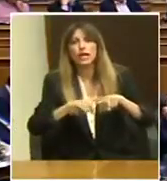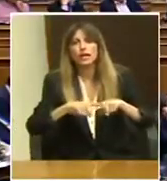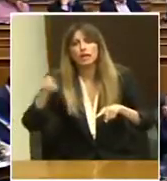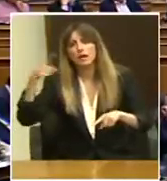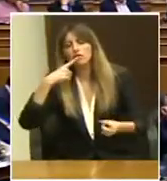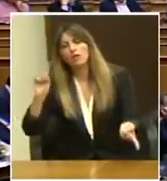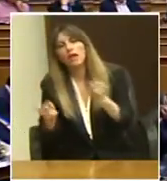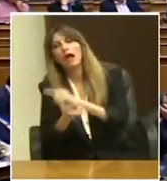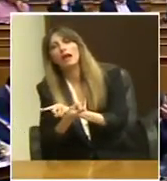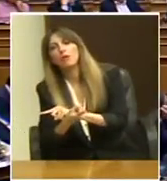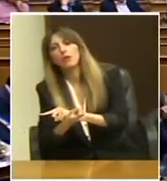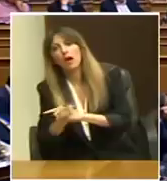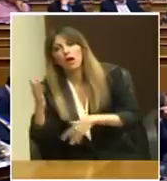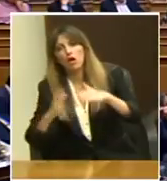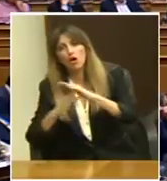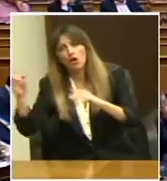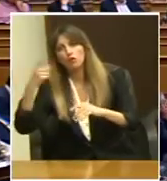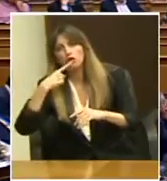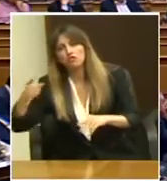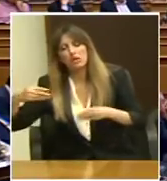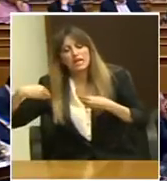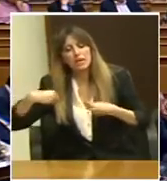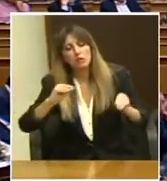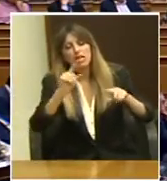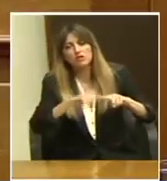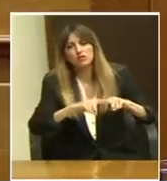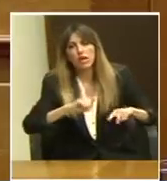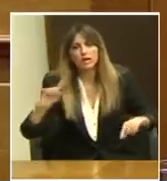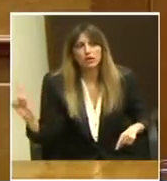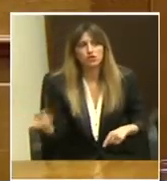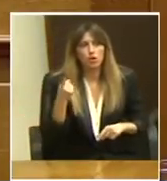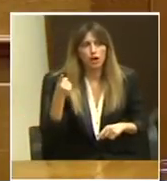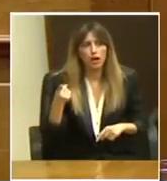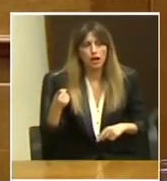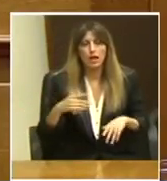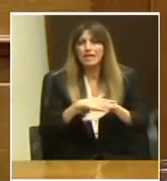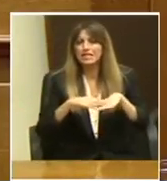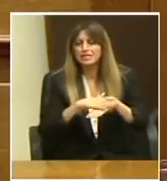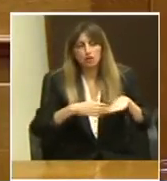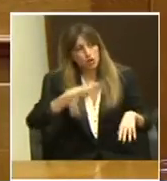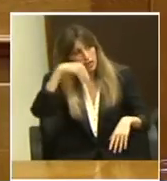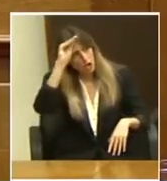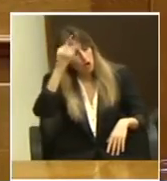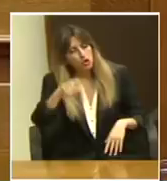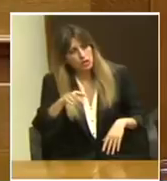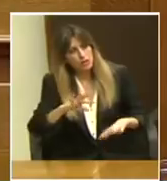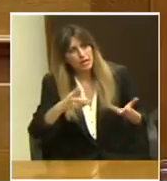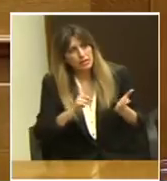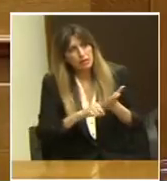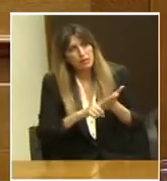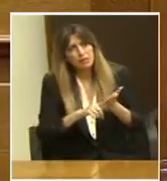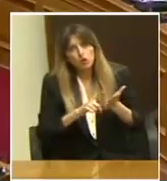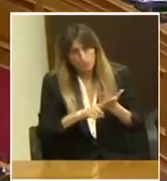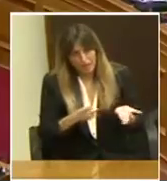τους παραδίδουμε όλα και εκείνοι να μας τα παραδίδουν όλα. Αλέξη Τσίπρα, μήπως πρέπει να αποκαλύψουμε ότι έχουμε δύο συνθήκες?